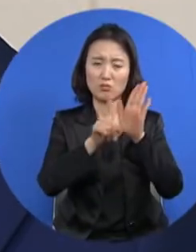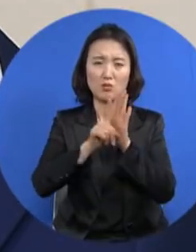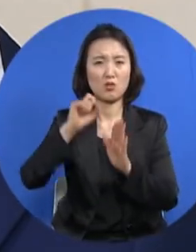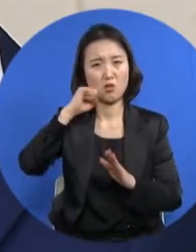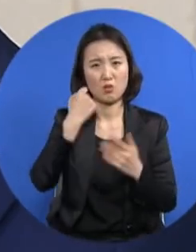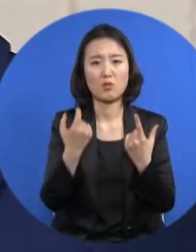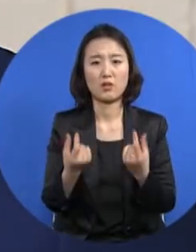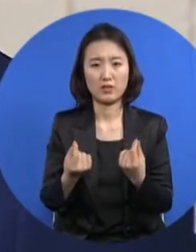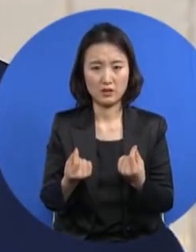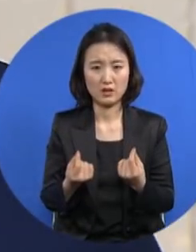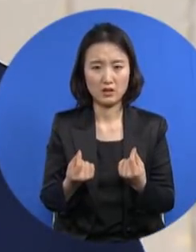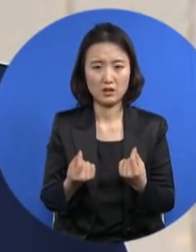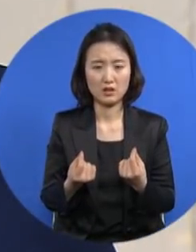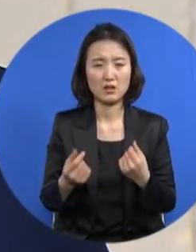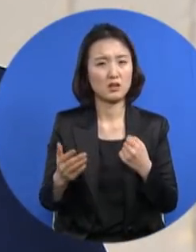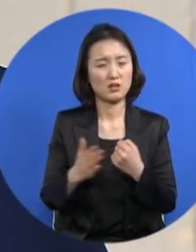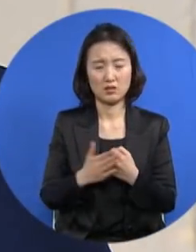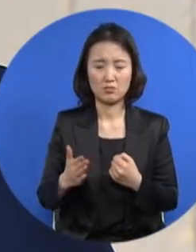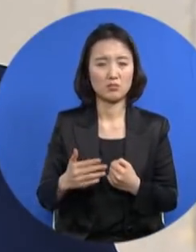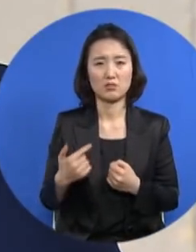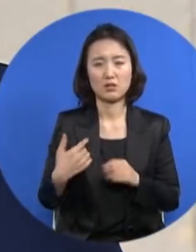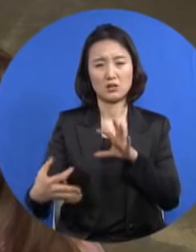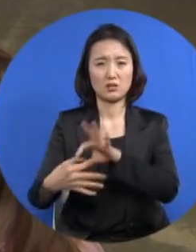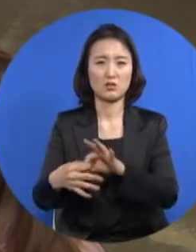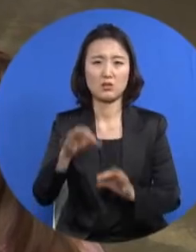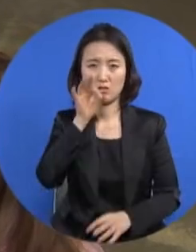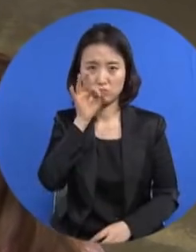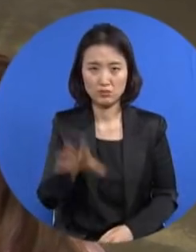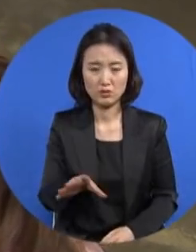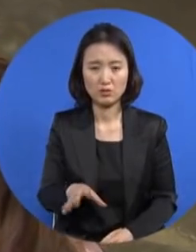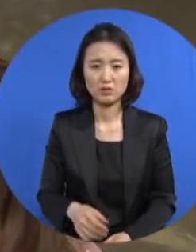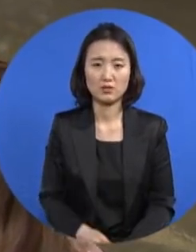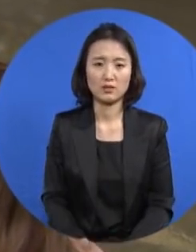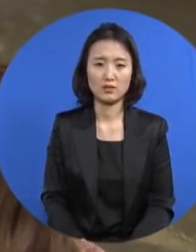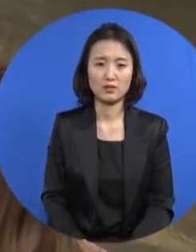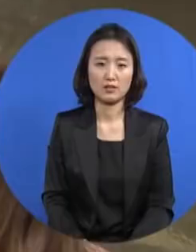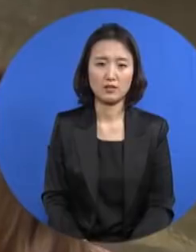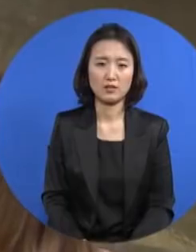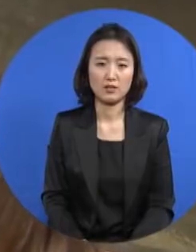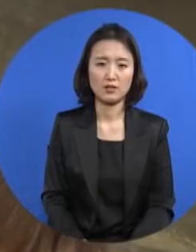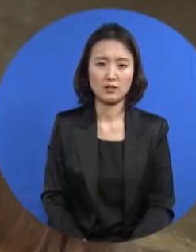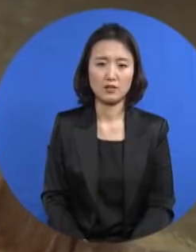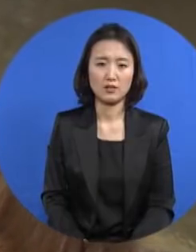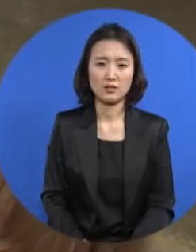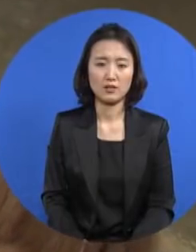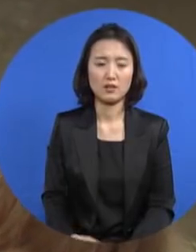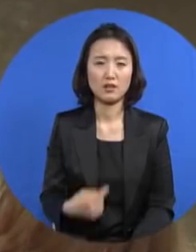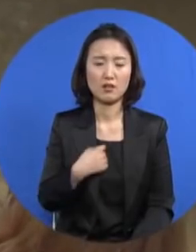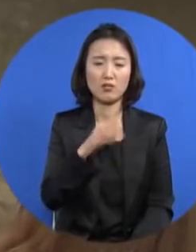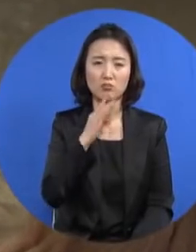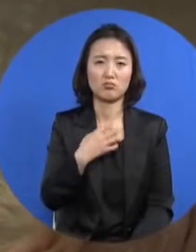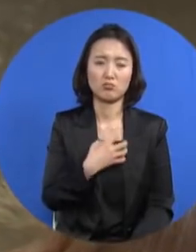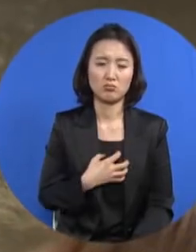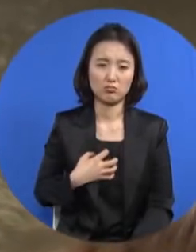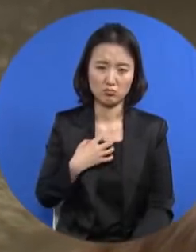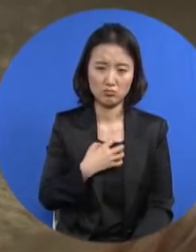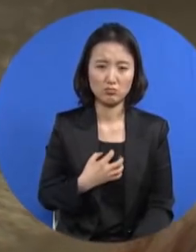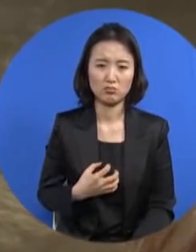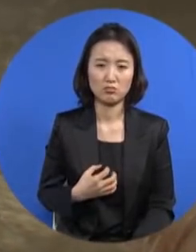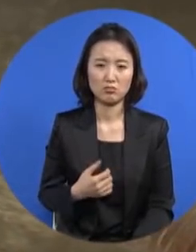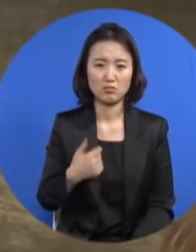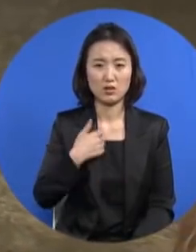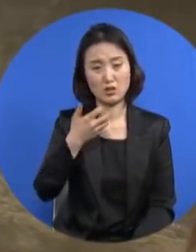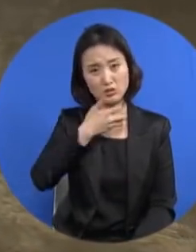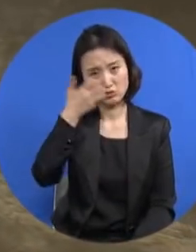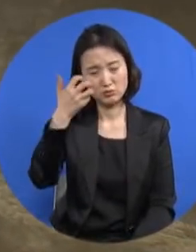같으니까 나랑 일을 못 하겠다는 거예요. 제가 너무 힘들었죠. 제가 여기서 이 내